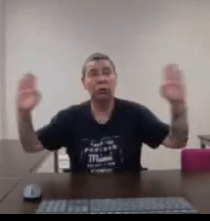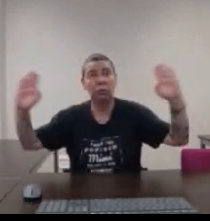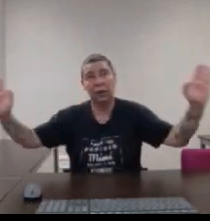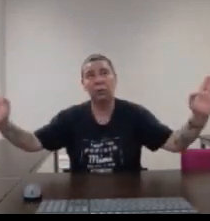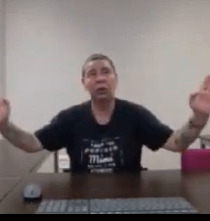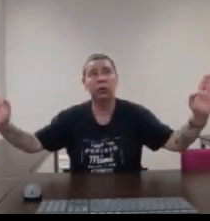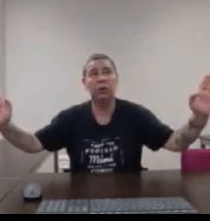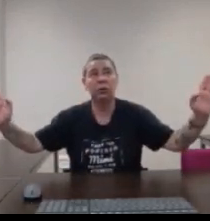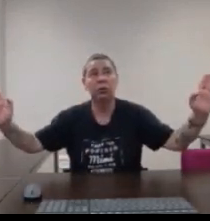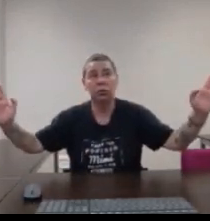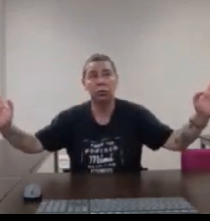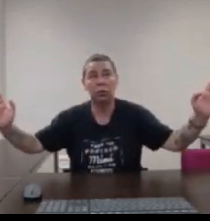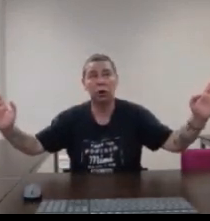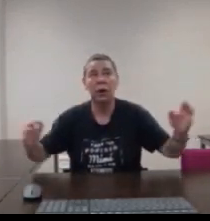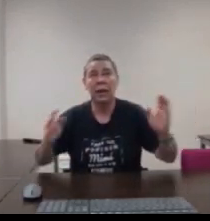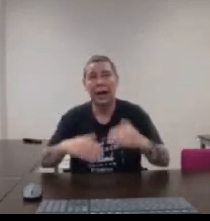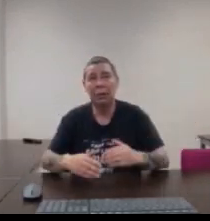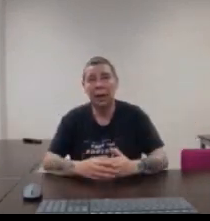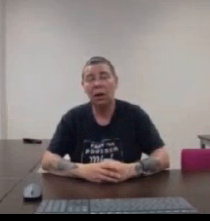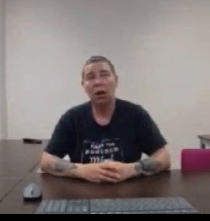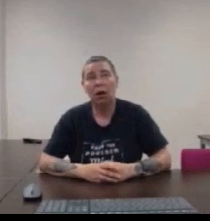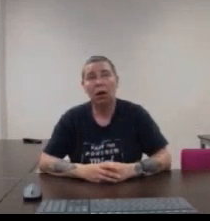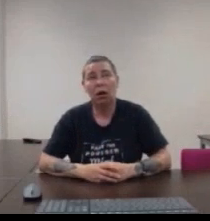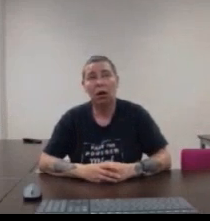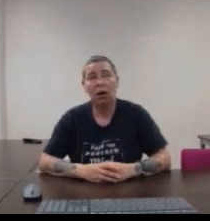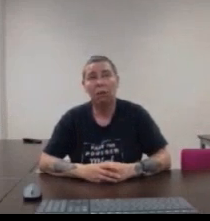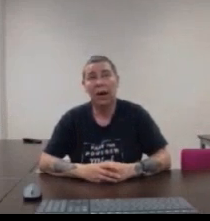faire en sorte qu'ils soient dans le champ de vision justement. Et après,